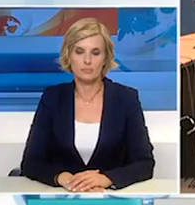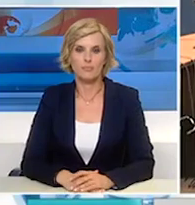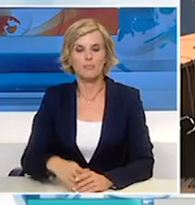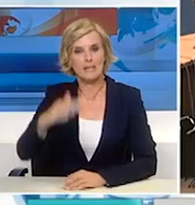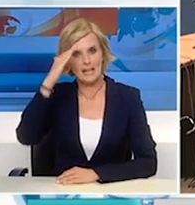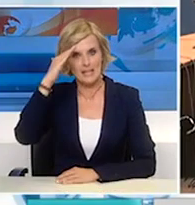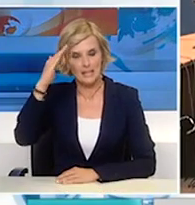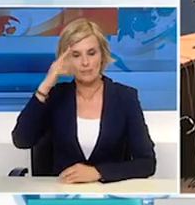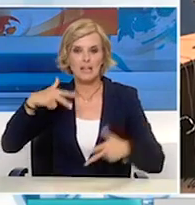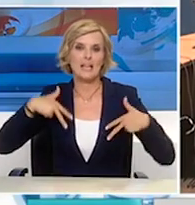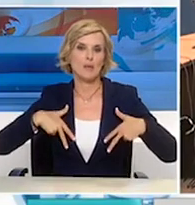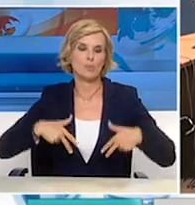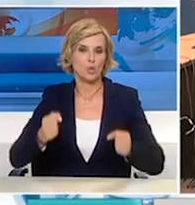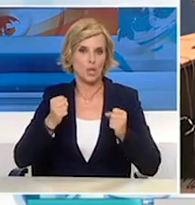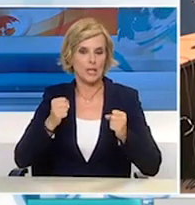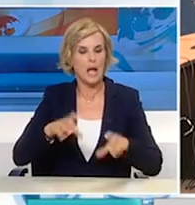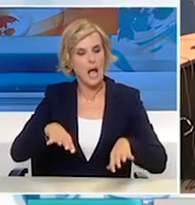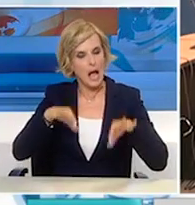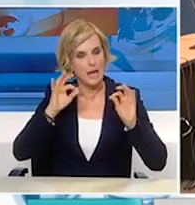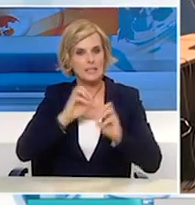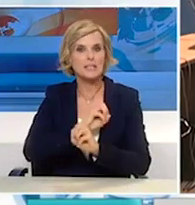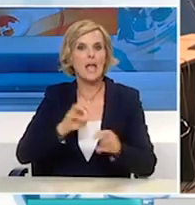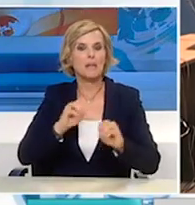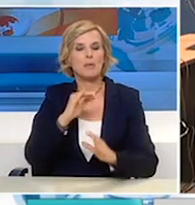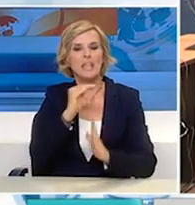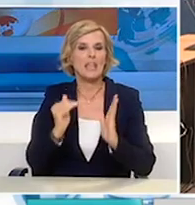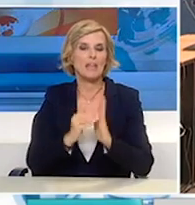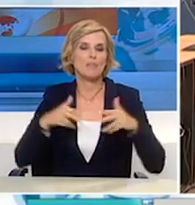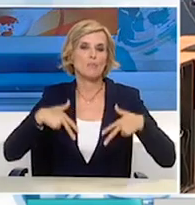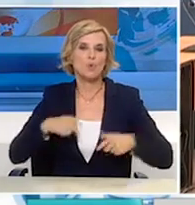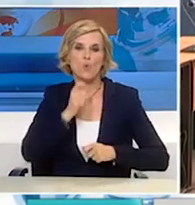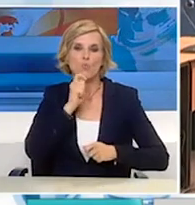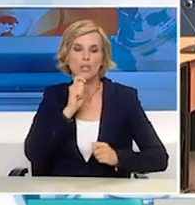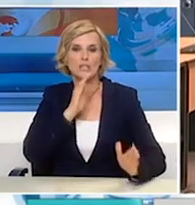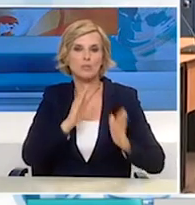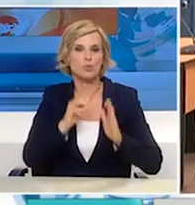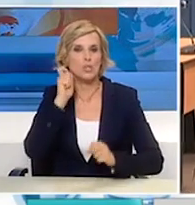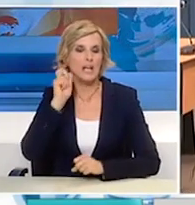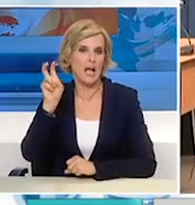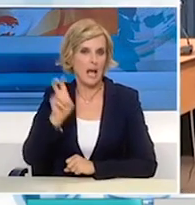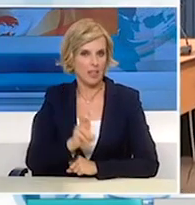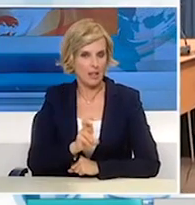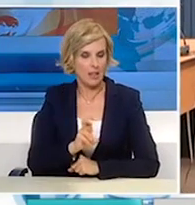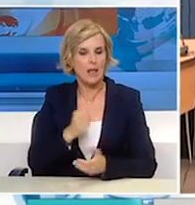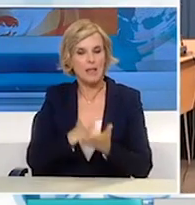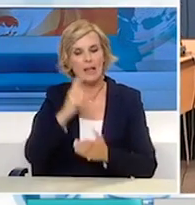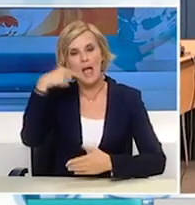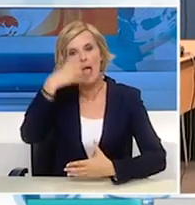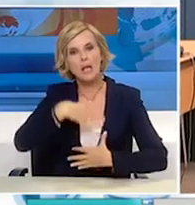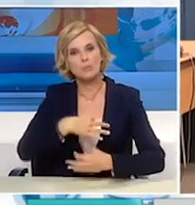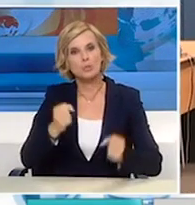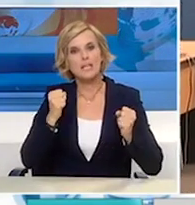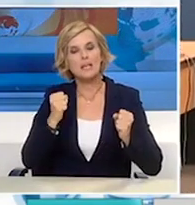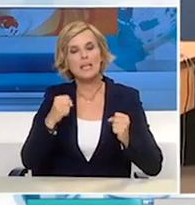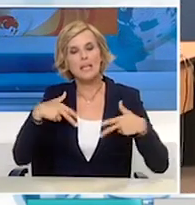Καλησπέρα σας από το Υπουργείο Υγείας. Ξεκινάει η ενημέρωση από τον Υφυπουργό Πολιτικής Προστασίας και Διαχείρισης Κρίσεων Νίκο Χαρδαλιά και τον εκπρόσωπο του